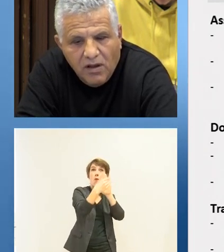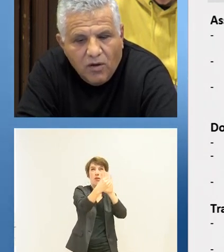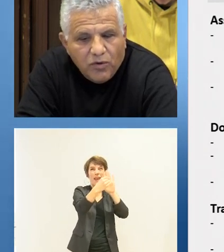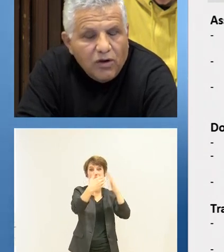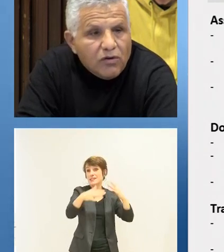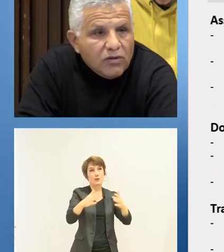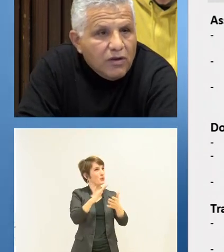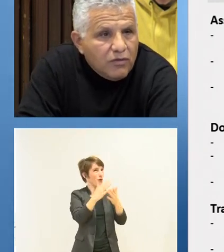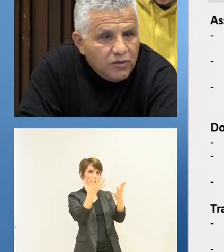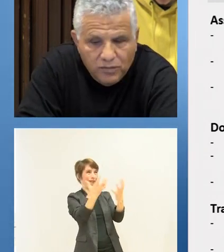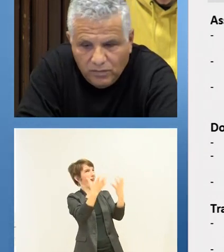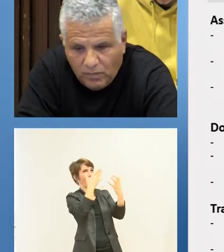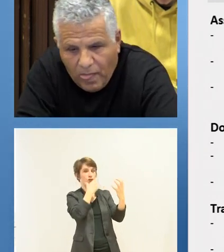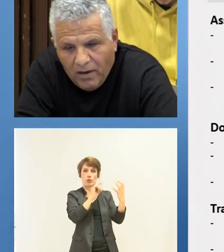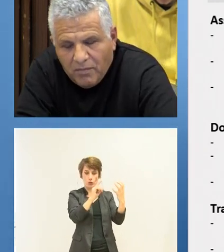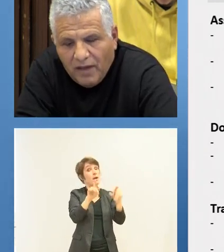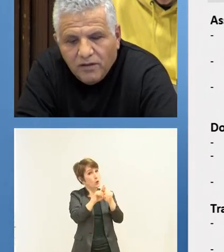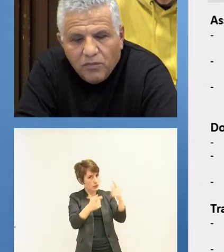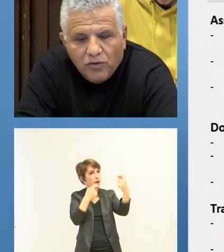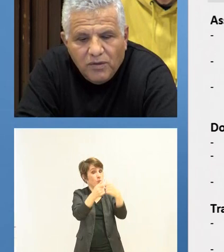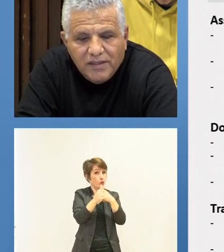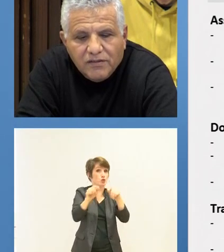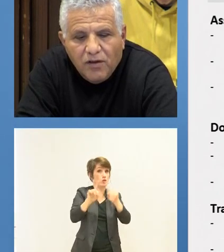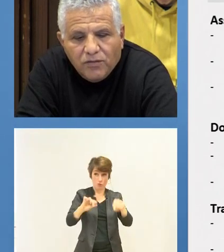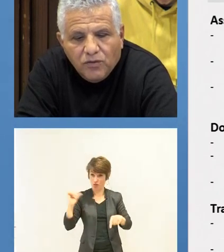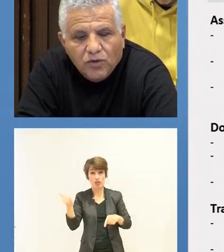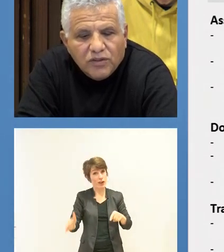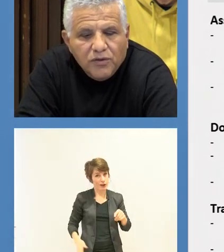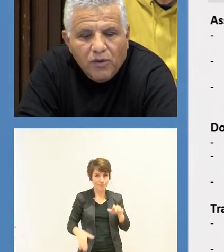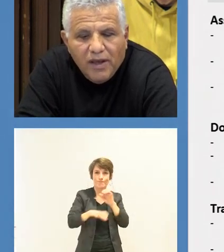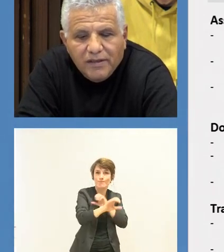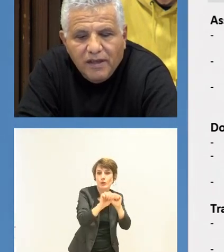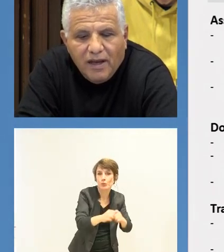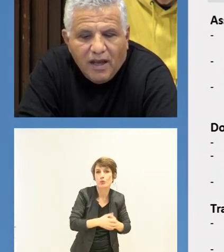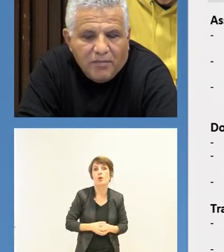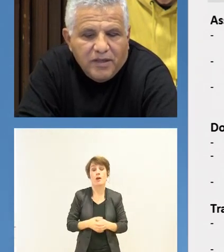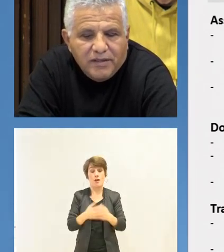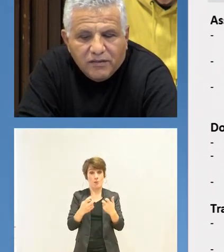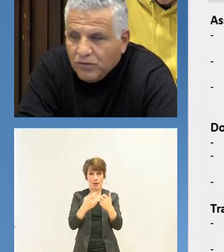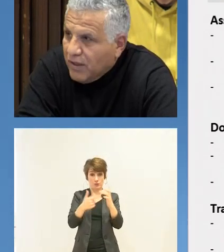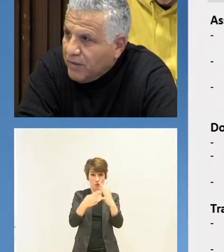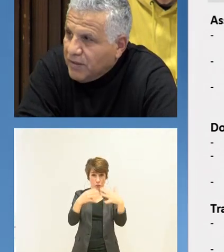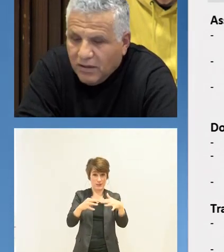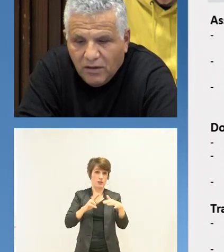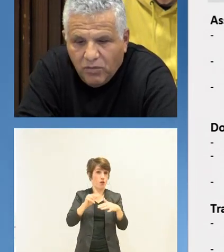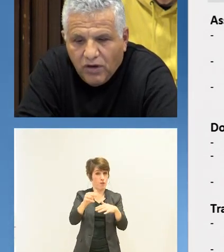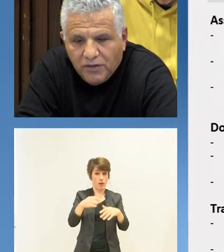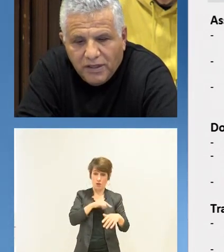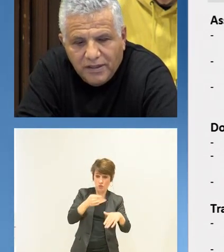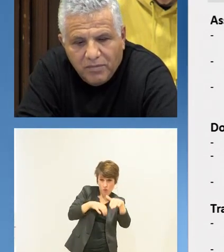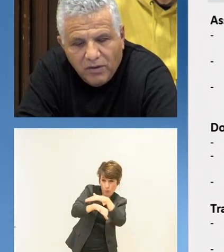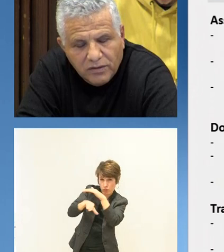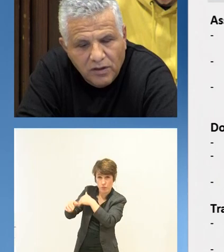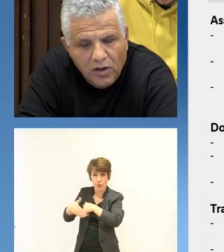en prenant en compte les revenus par exemple en 2019 nous continuerons à aider à la réhabilitation thermique pour